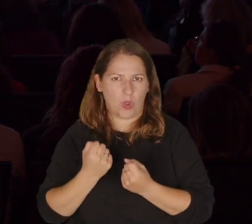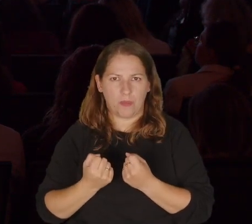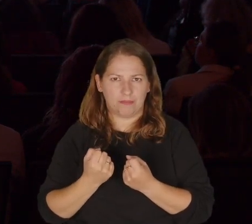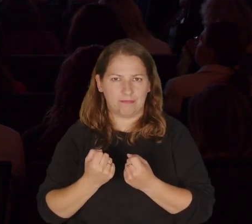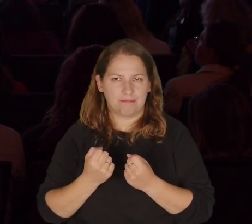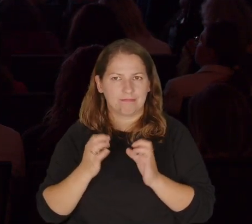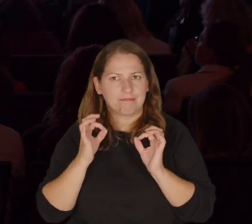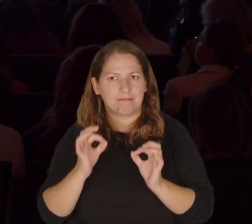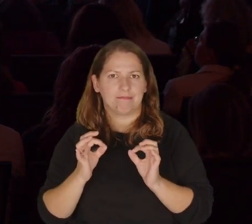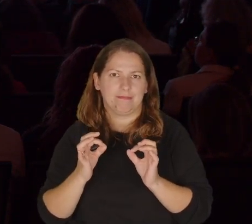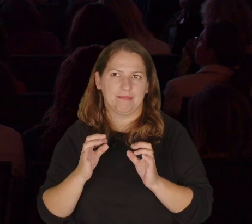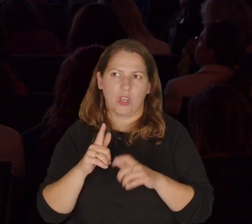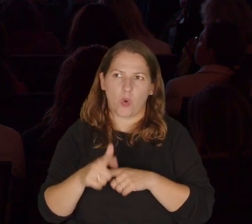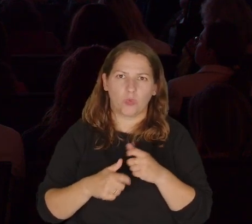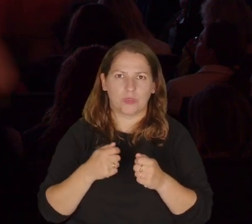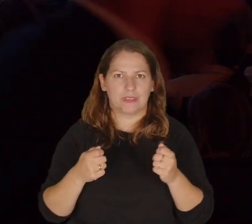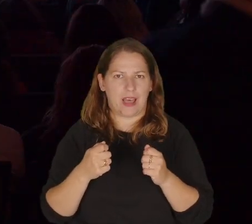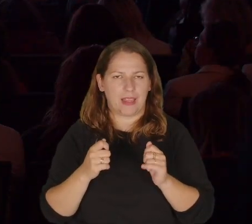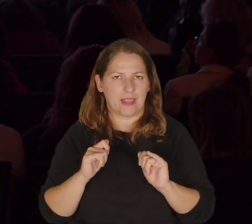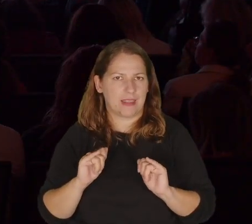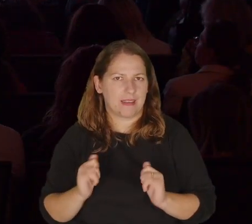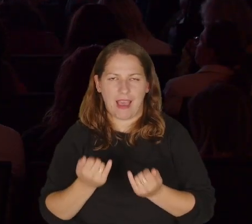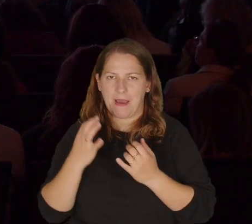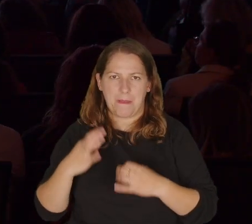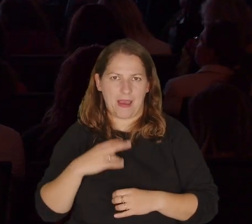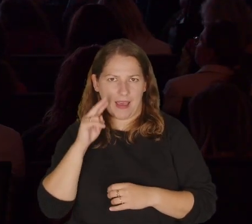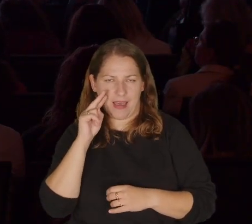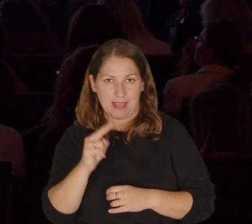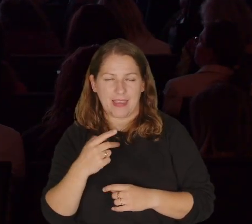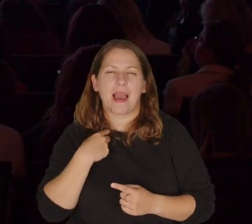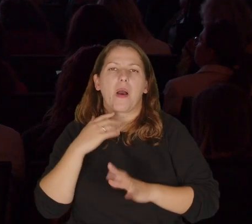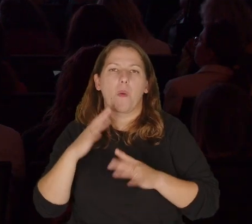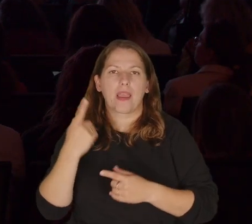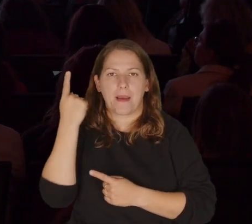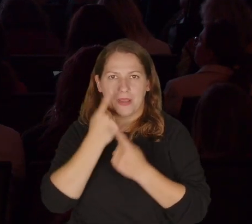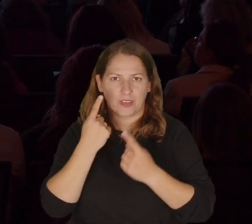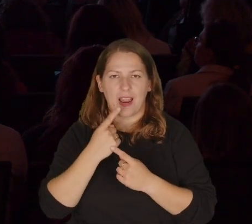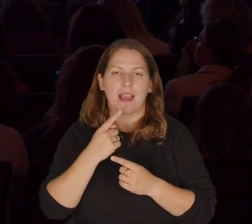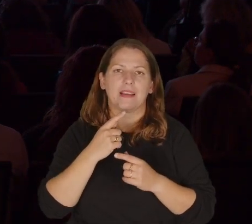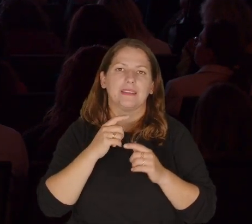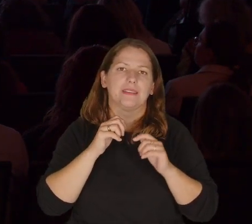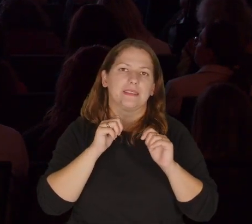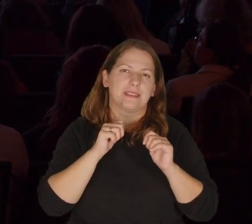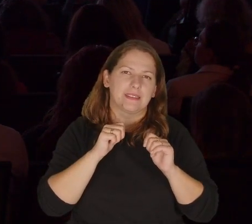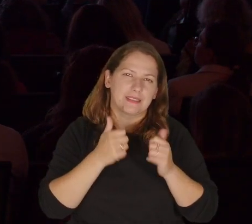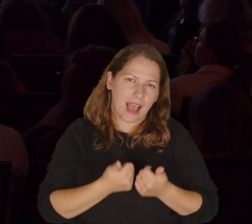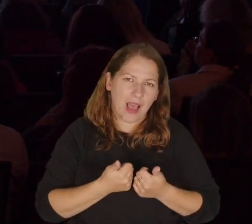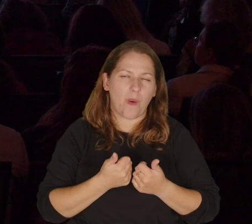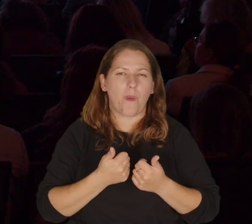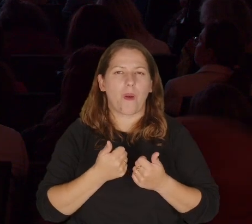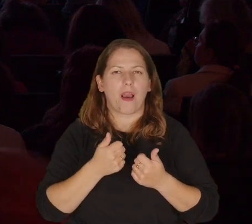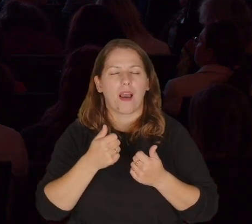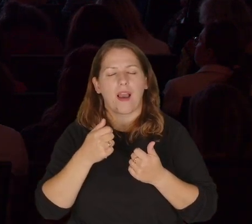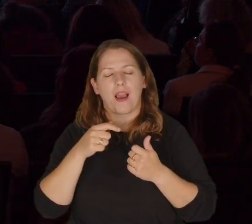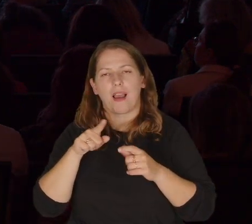znaleźć merytoryczny komentarz. Jak pan to widzi? To znaczy, myślę o pracy i stałej, i niestałej, ale tej online